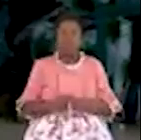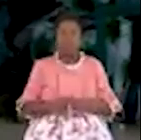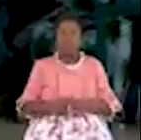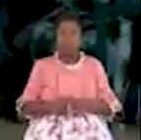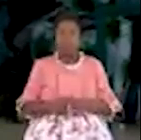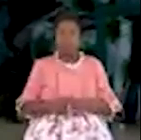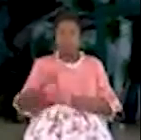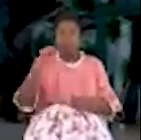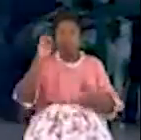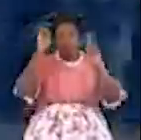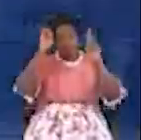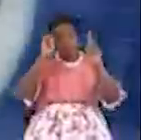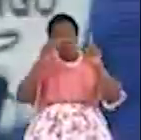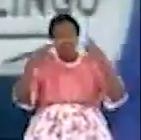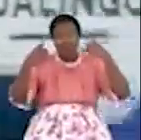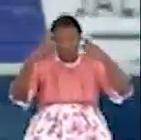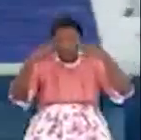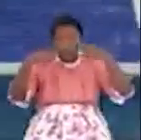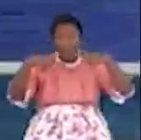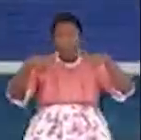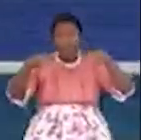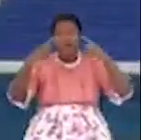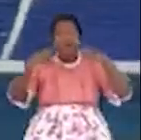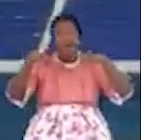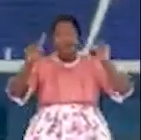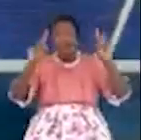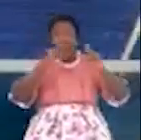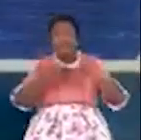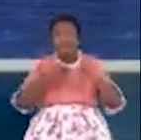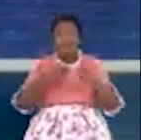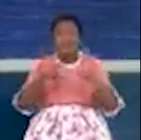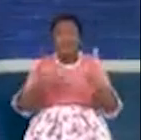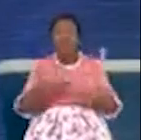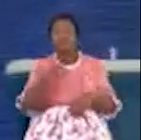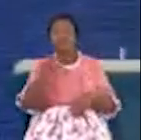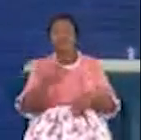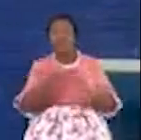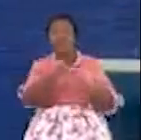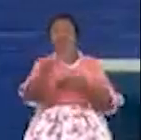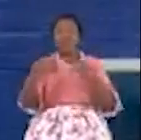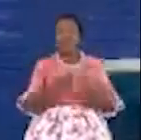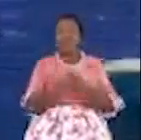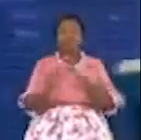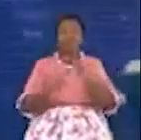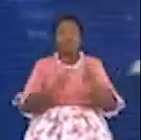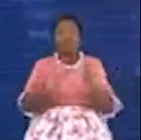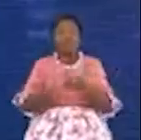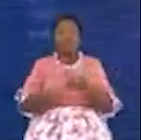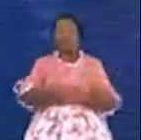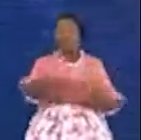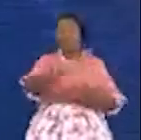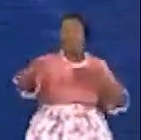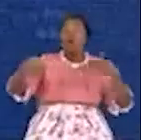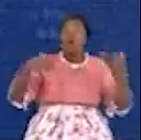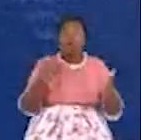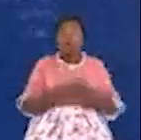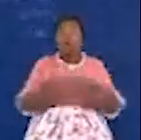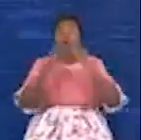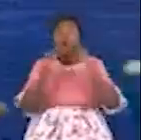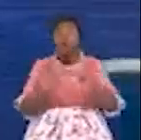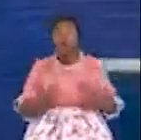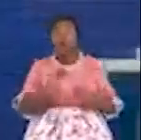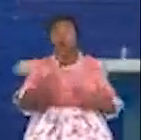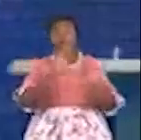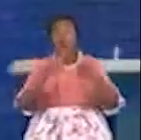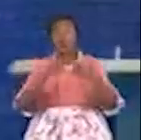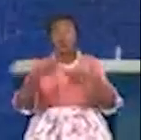ọ na-ekposa, na-eme ka onye ọbụla mata na ike niile enyewo m ya